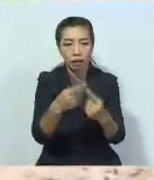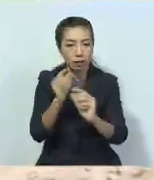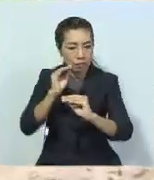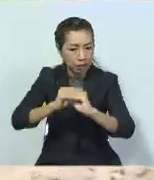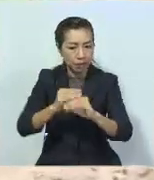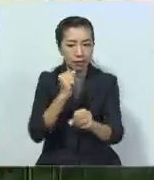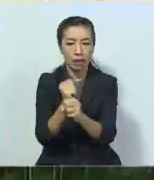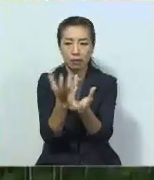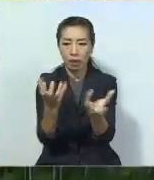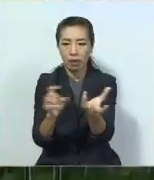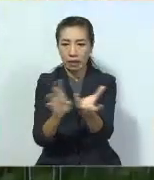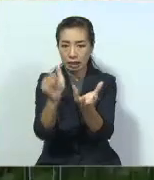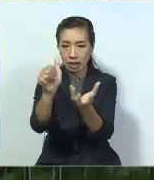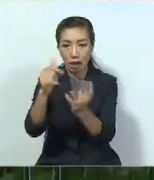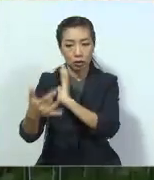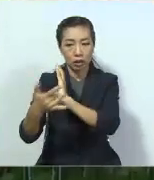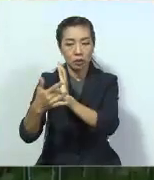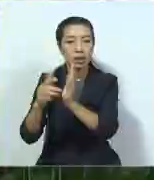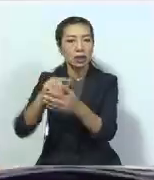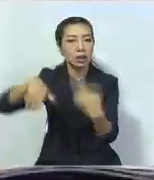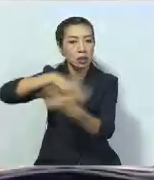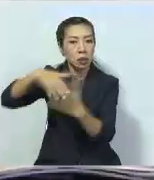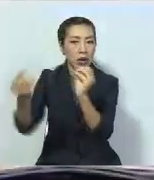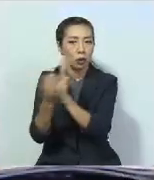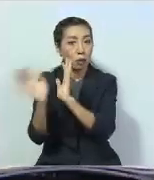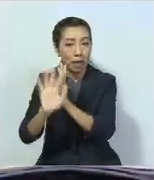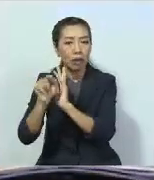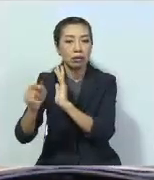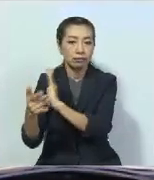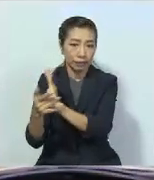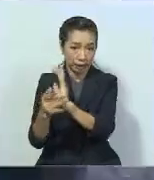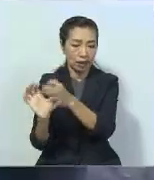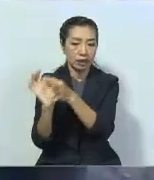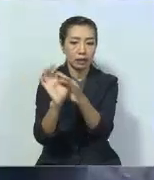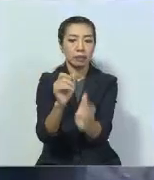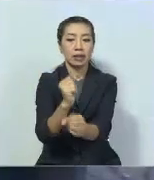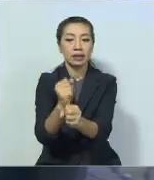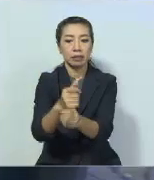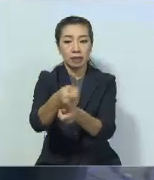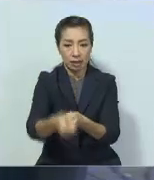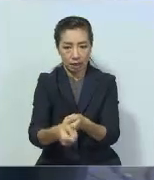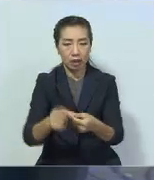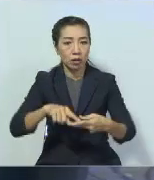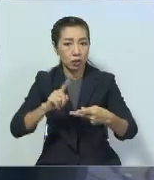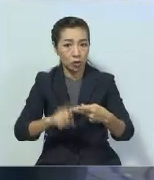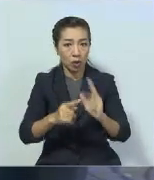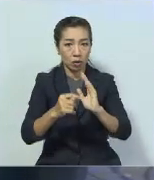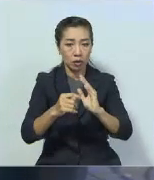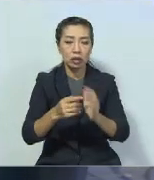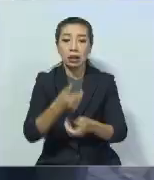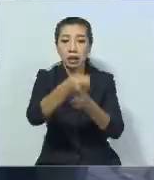ผลิตและใช้เทคโนโลยีที่สะอาดนอกจากนี้ไทยยังสนับสนุนการนำเกษตรทฤษฎีใหม่มาปรับ